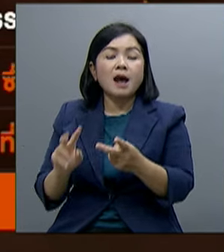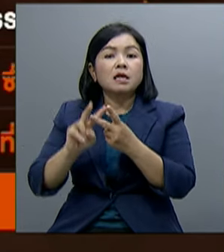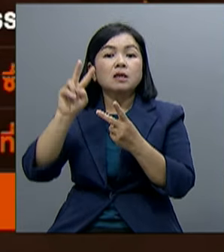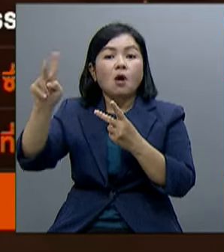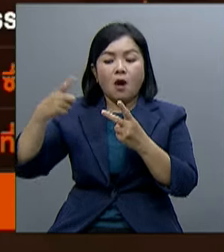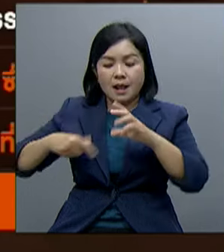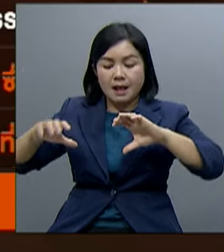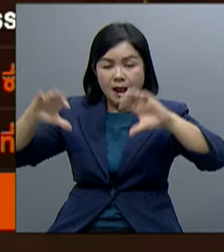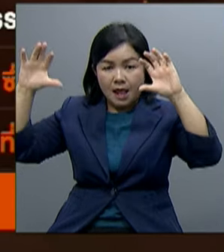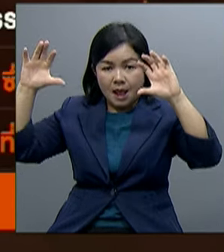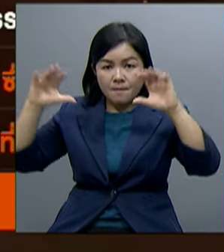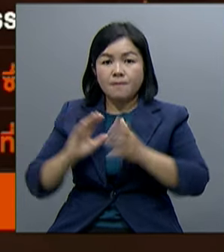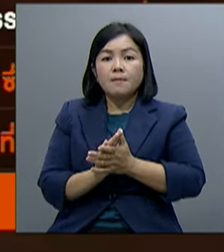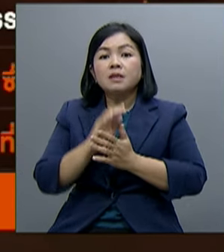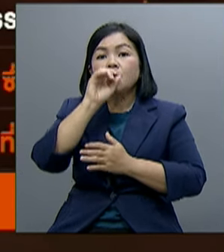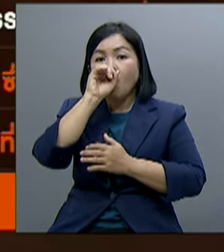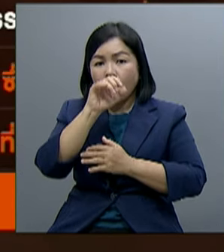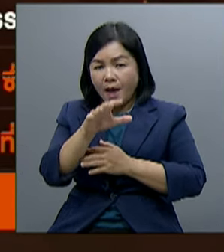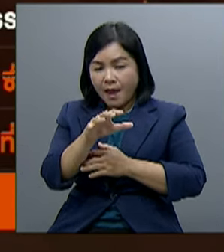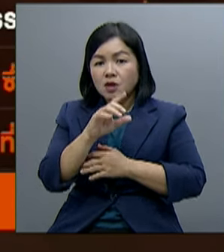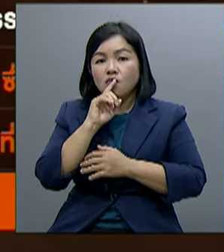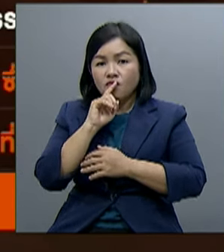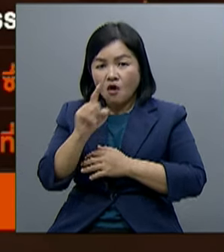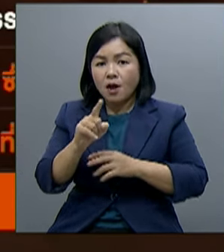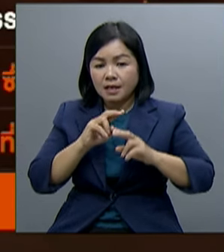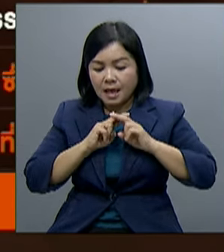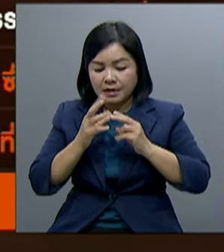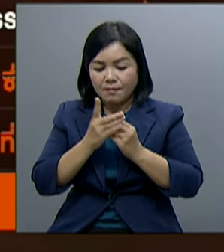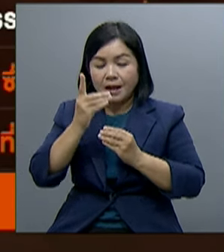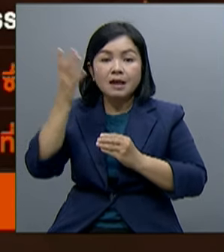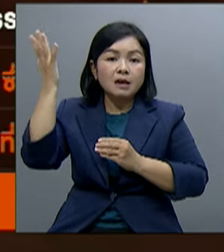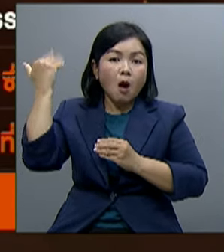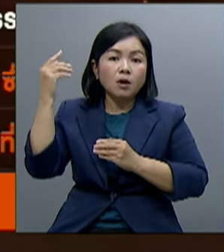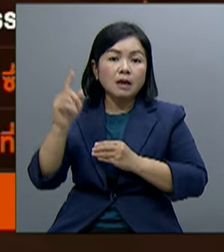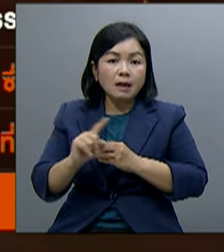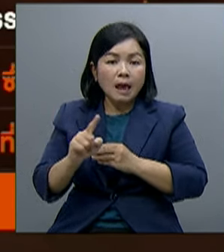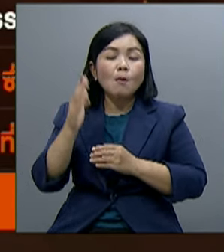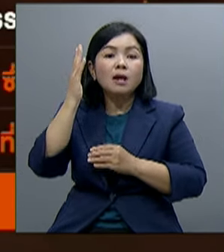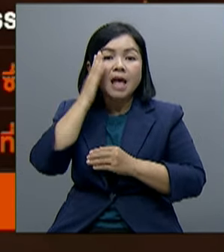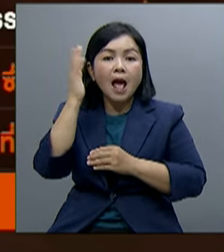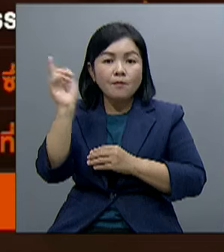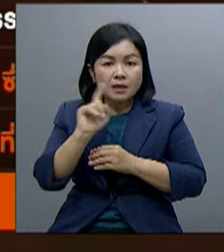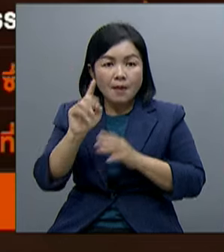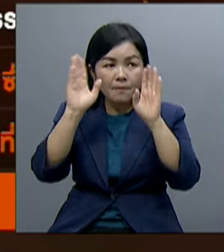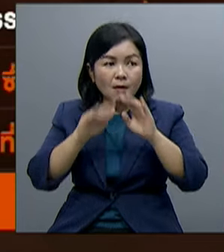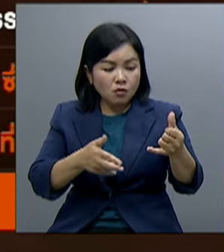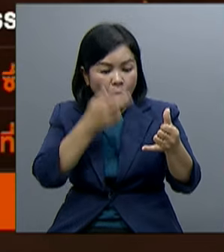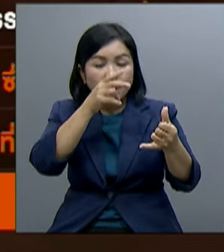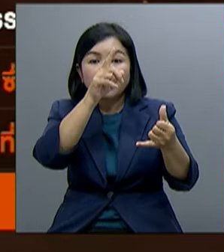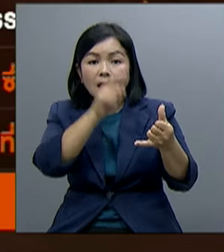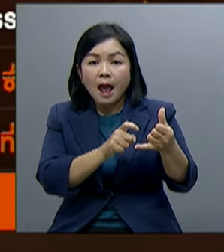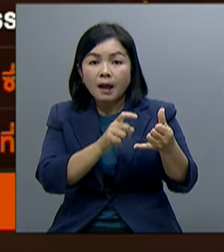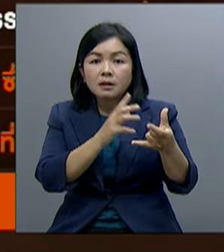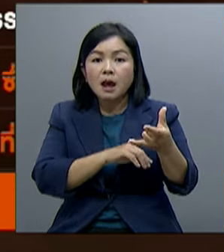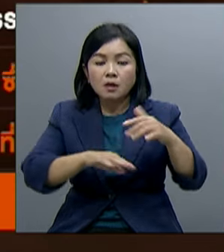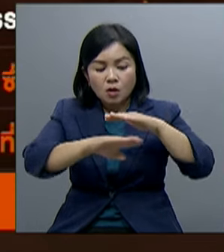สูงสุดเพิ่งจะแถลงไปนะคะสั่งฟ้องเองเมื่อสัปดาห์ก่อนค่ะเนื่องจากว่าได้รับสำนวนคดีวิสามัญฆาตกรรมและสำนวนไต่สวน